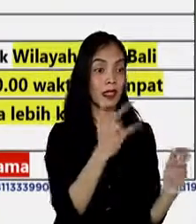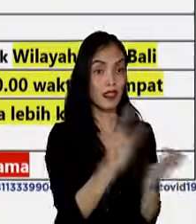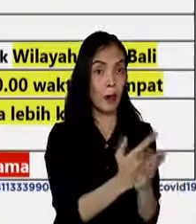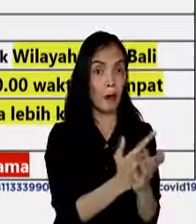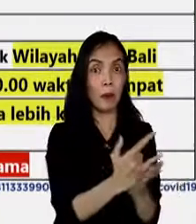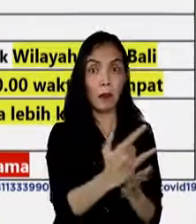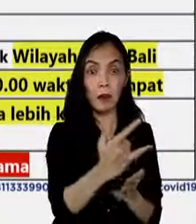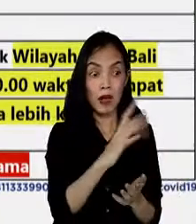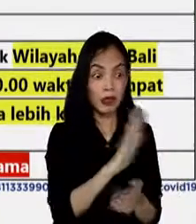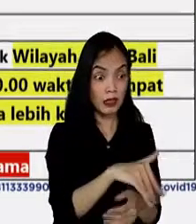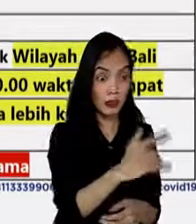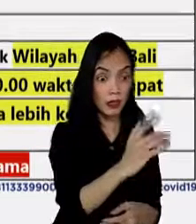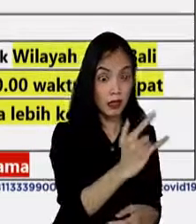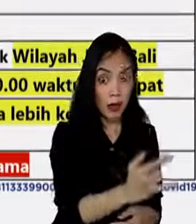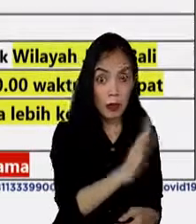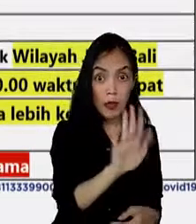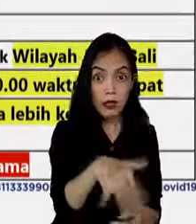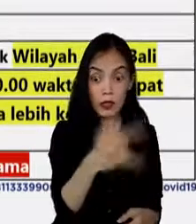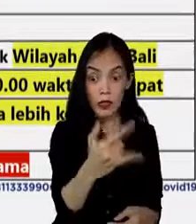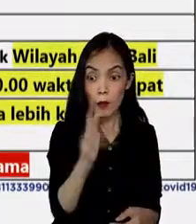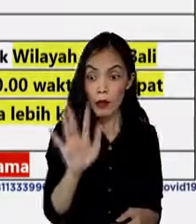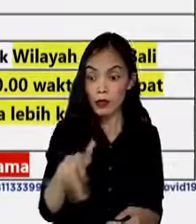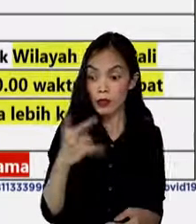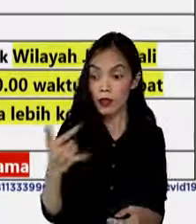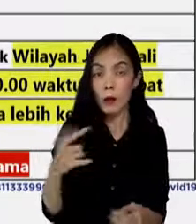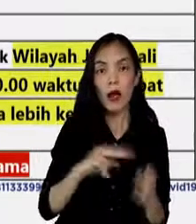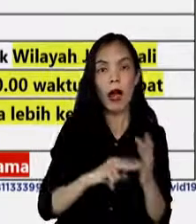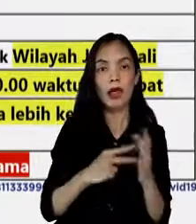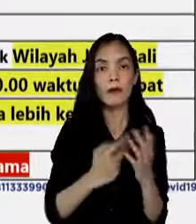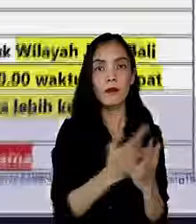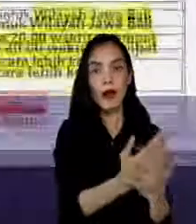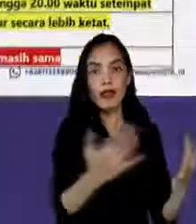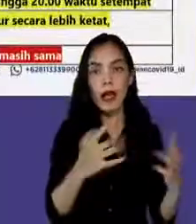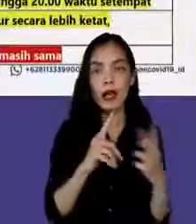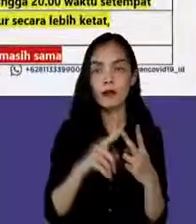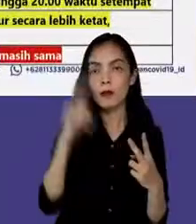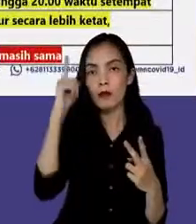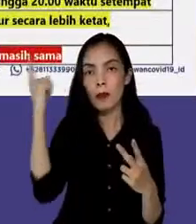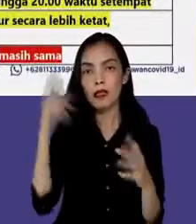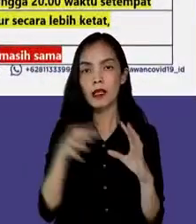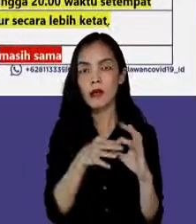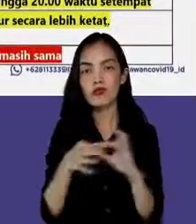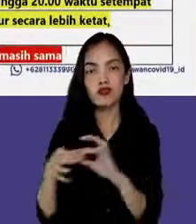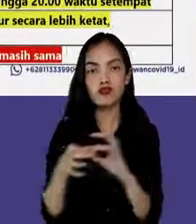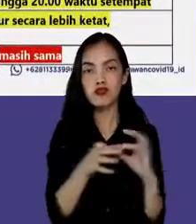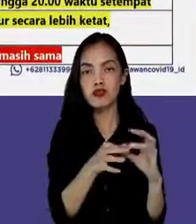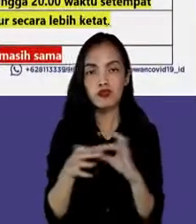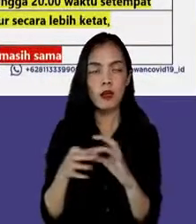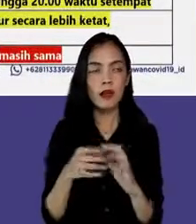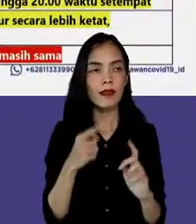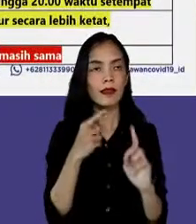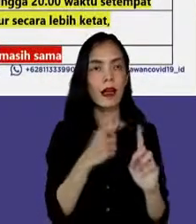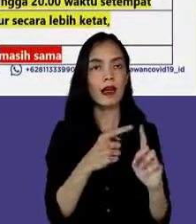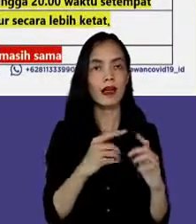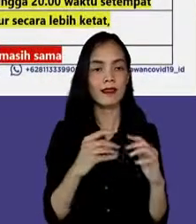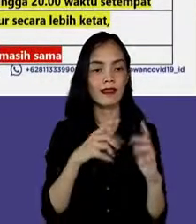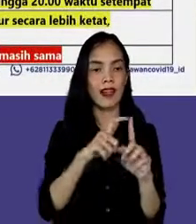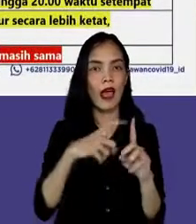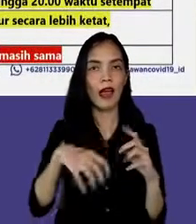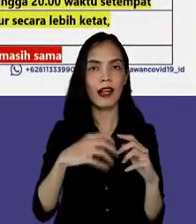diperlukan usaha yang sungguh-sungguh dari masyarakat dan pemerintah secara bersamaan untuk menargetkan penurunan level